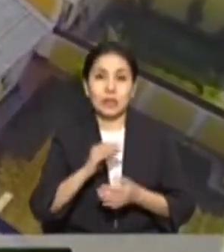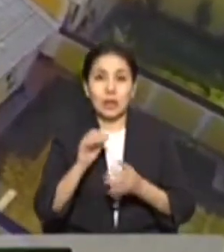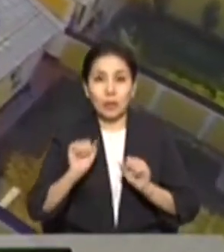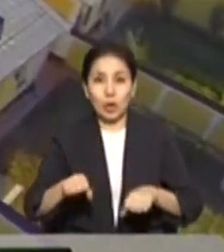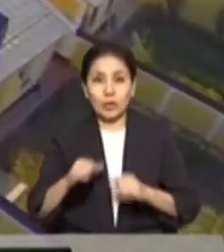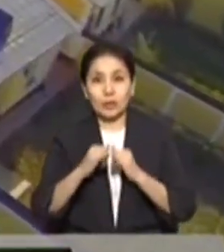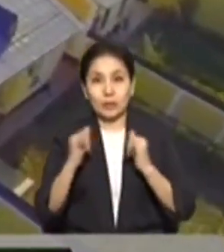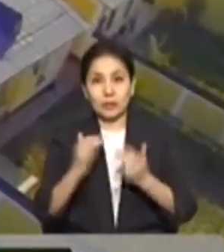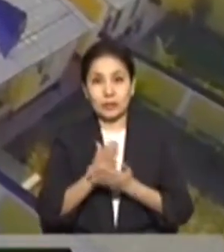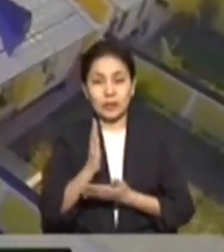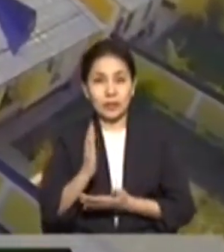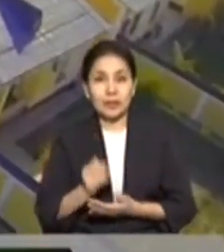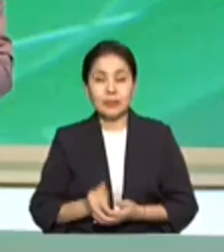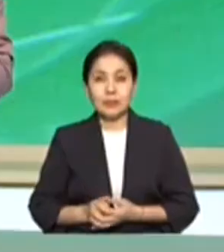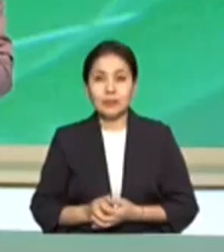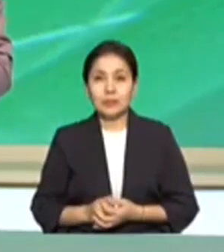yanada kengaytirishga xizmat qiladi.